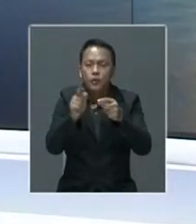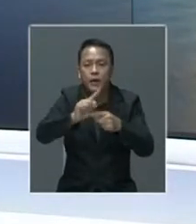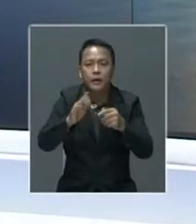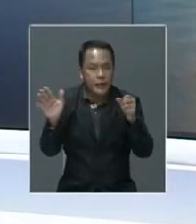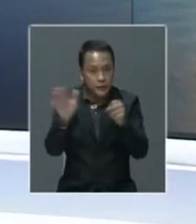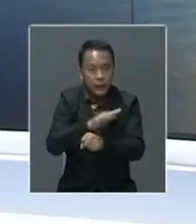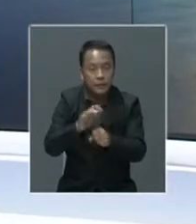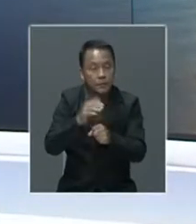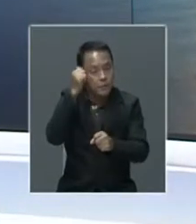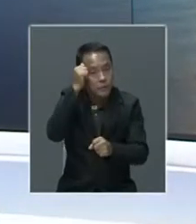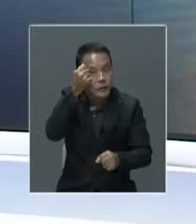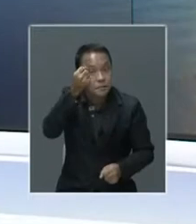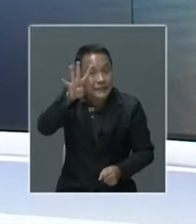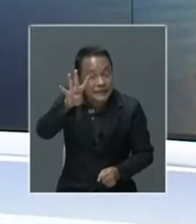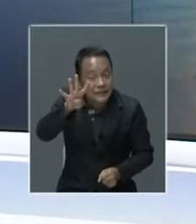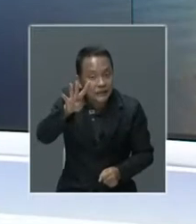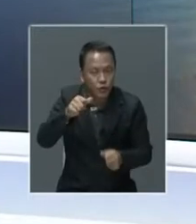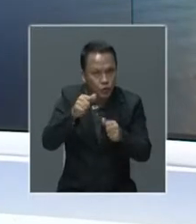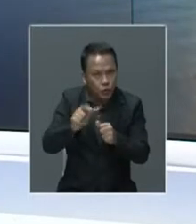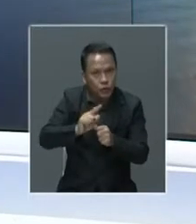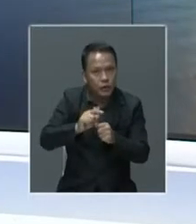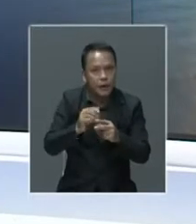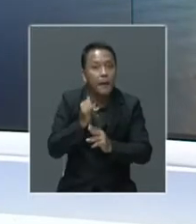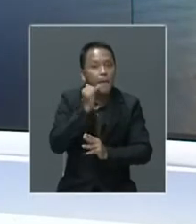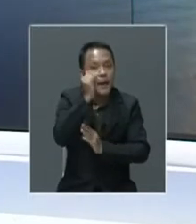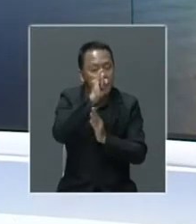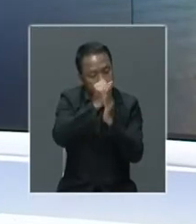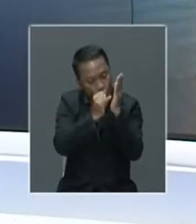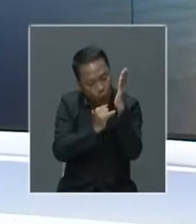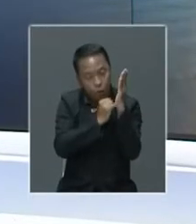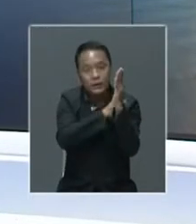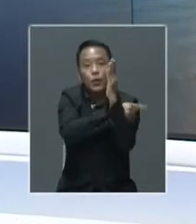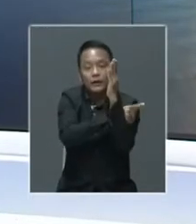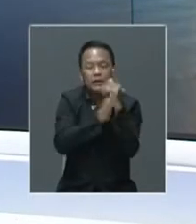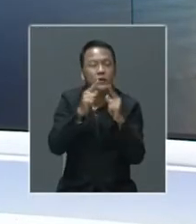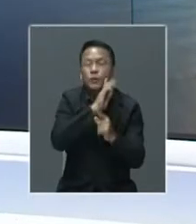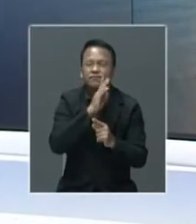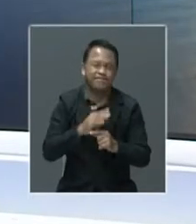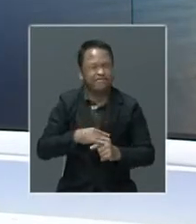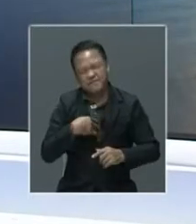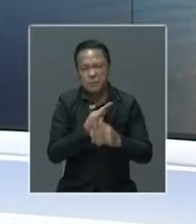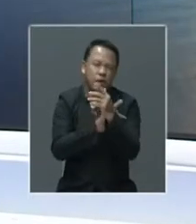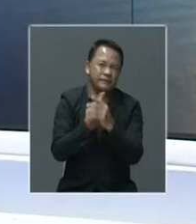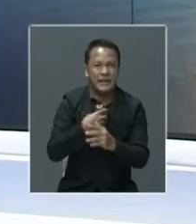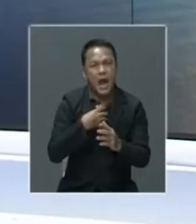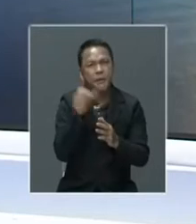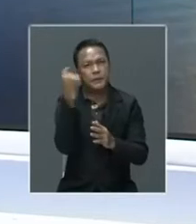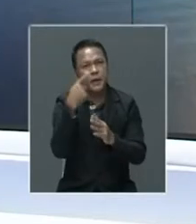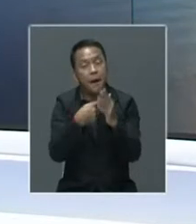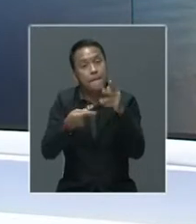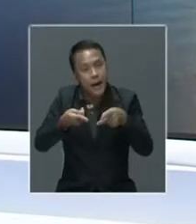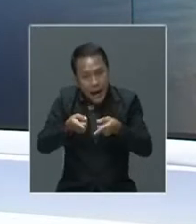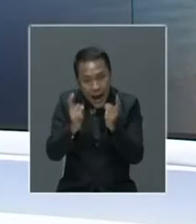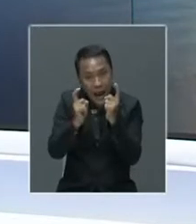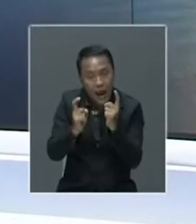บ14วันนะคะครบ14วันแล้วเดินทางในจังหวัดได้แต่สมมติว่าบอกว่ามาภูเก็ตแล้วอยากจะแวะพังงาด้วยล่ะ